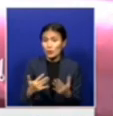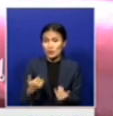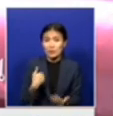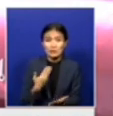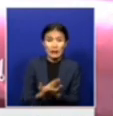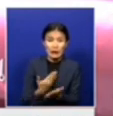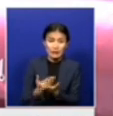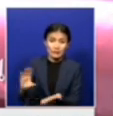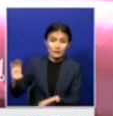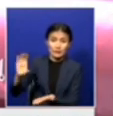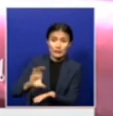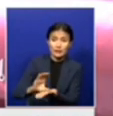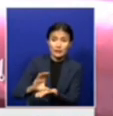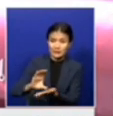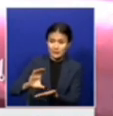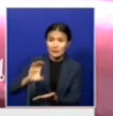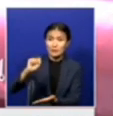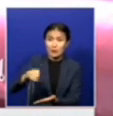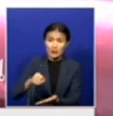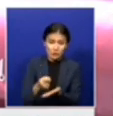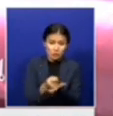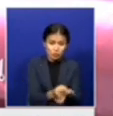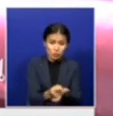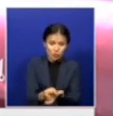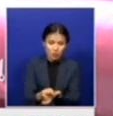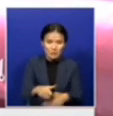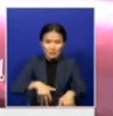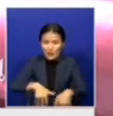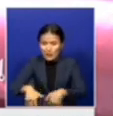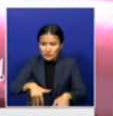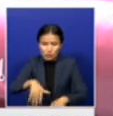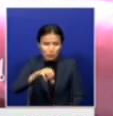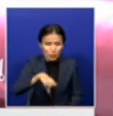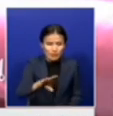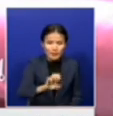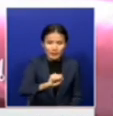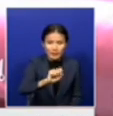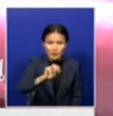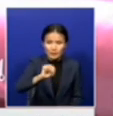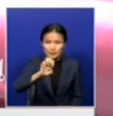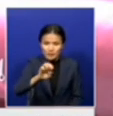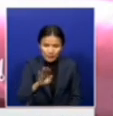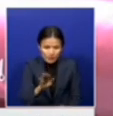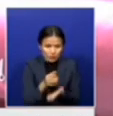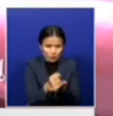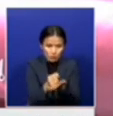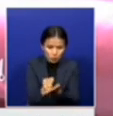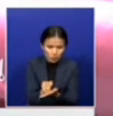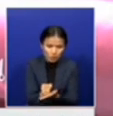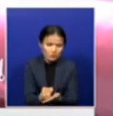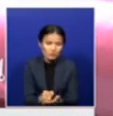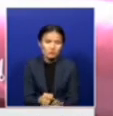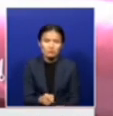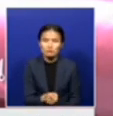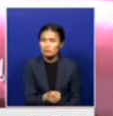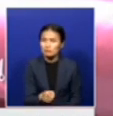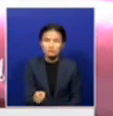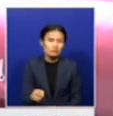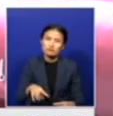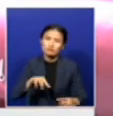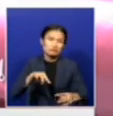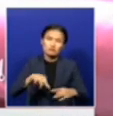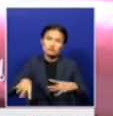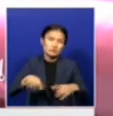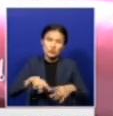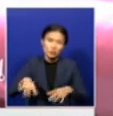ยคนตัวเล็กตัวน้อยมันจะไม่ได้ไปช่วย SME ที่เขาประสบปัญหาจริงๆนะครับซึ่งในเรื่องนี้ก็เ